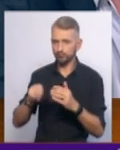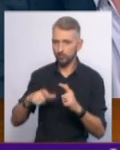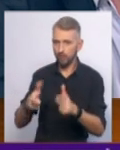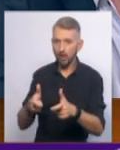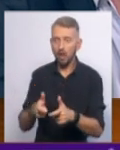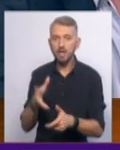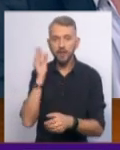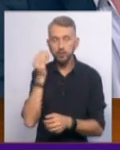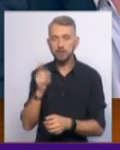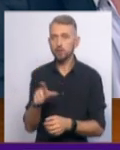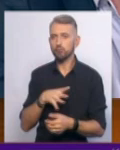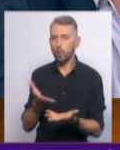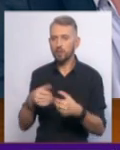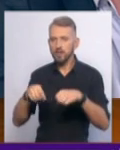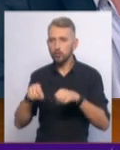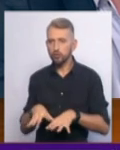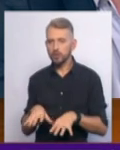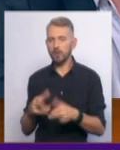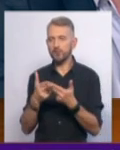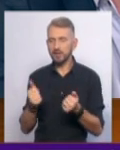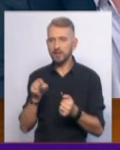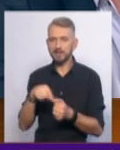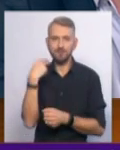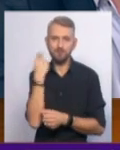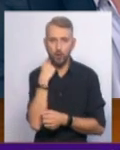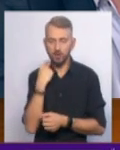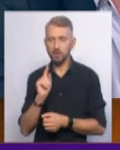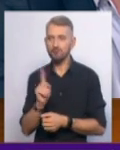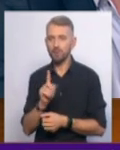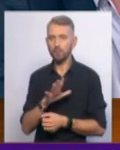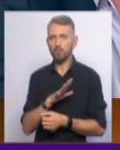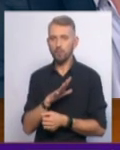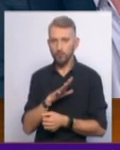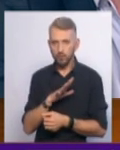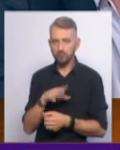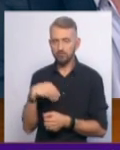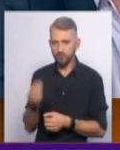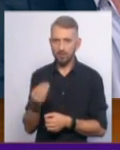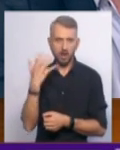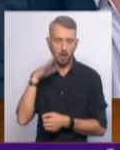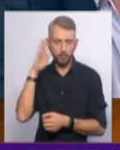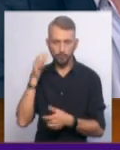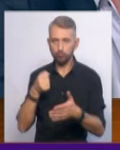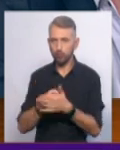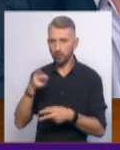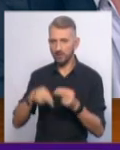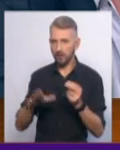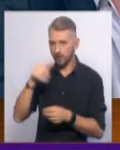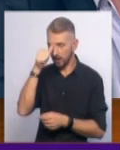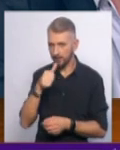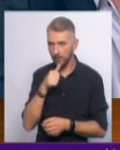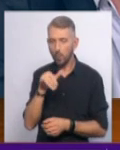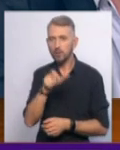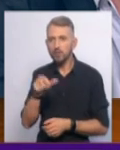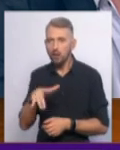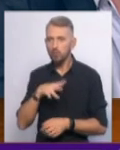що було прийнято рішення, все ж таки визнати цей борг для того, щоб була вимкнена гаряча вода до кінця вересня, у людей